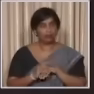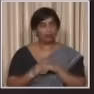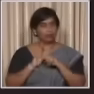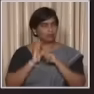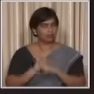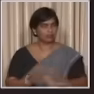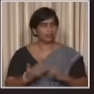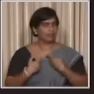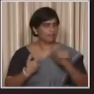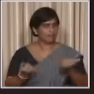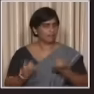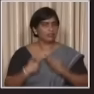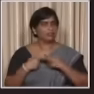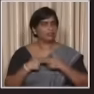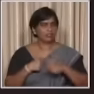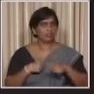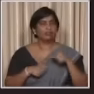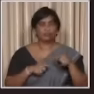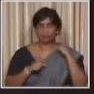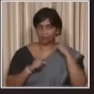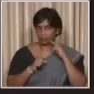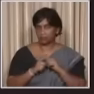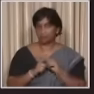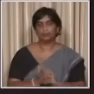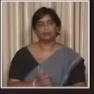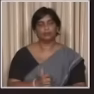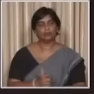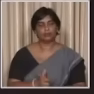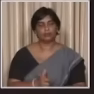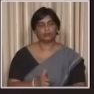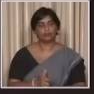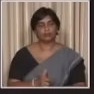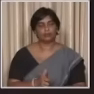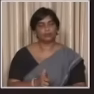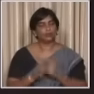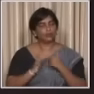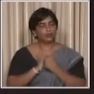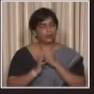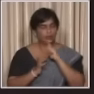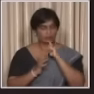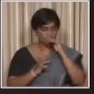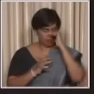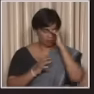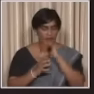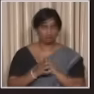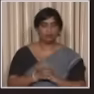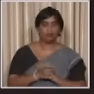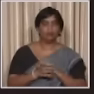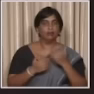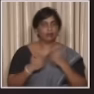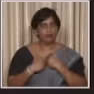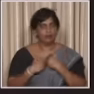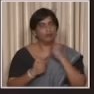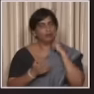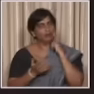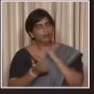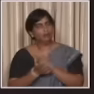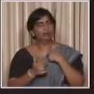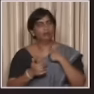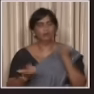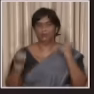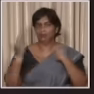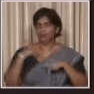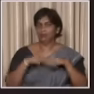ट पत्किरी मट हेतु विच्ची कारणा पिलीबांद ब। करु कताना है कि तुम्हानी अपि अमावरे में स्थान वल्ट